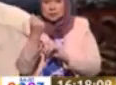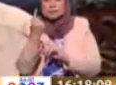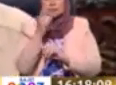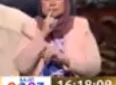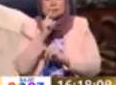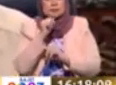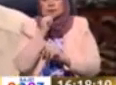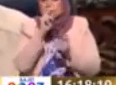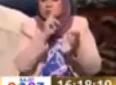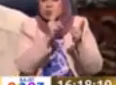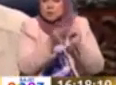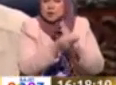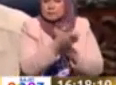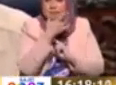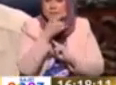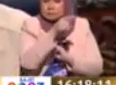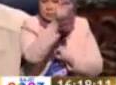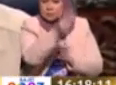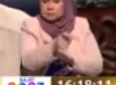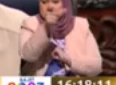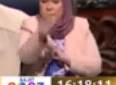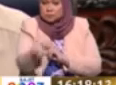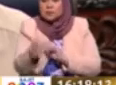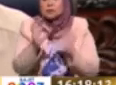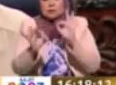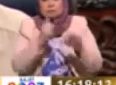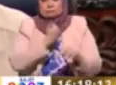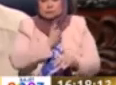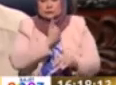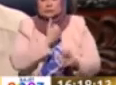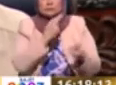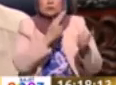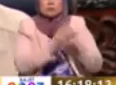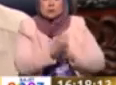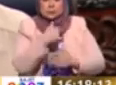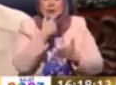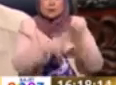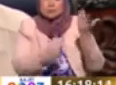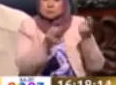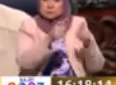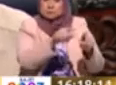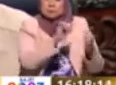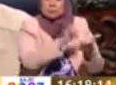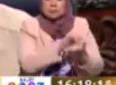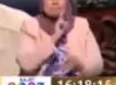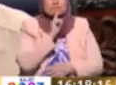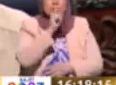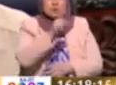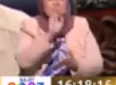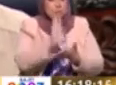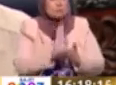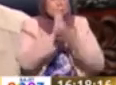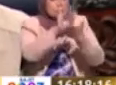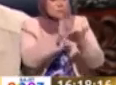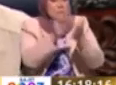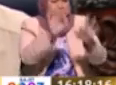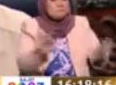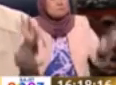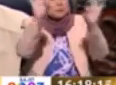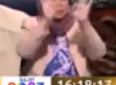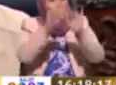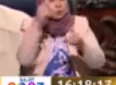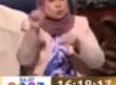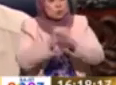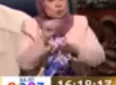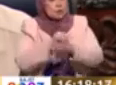akan mengubah nasib sesuatu kaum melainkan kaum itu sendiri yang mengubah apa yang ada pada diri mereka. Sungguh pun bantuan tunai adalah amat penting